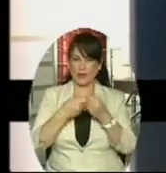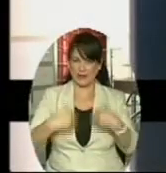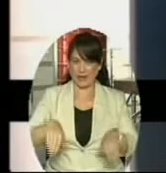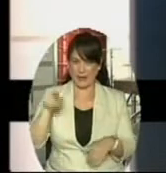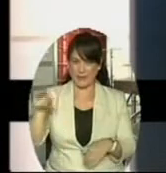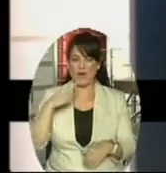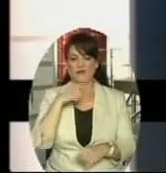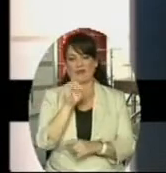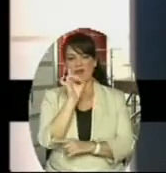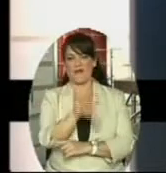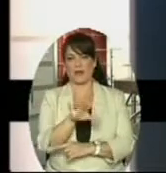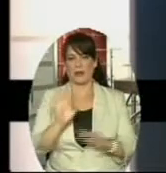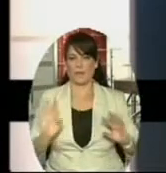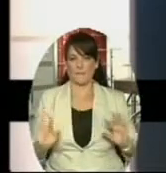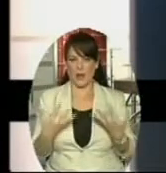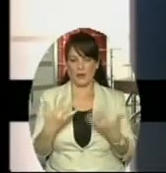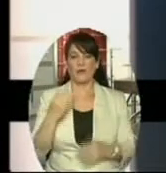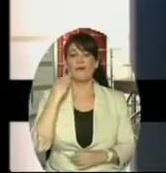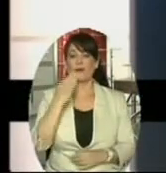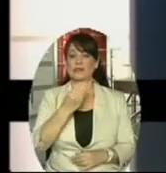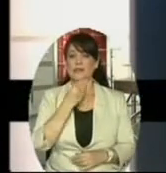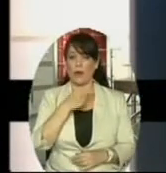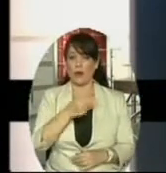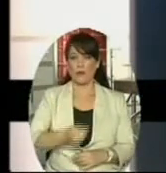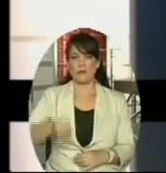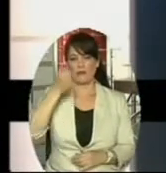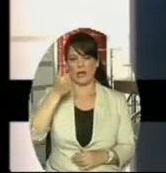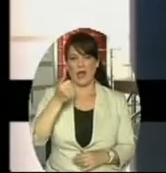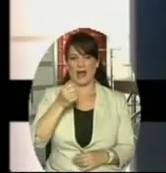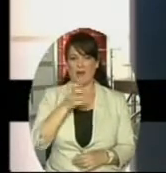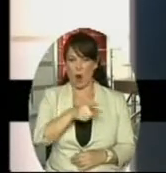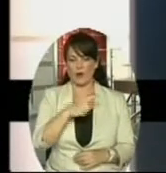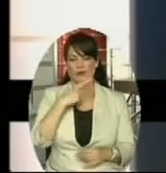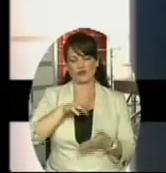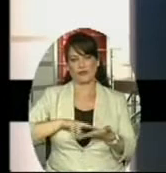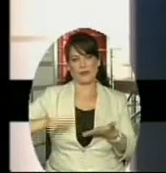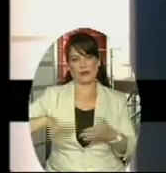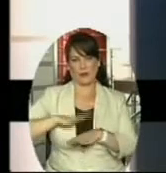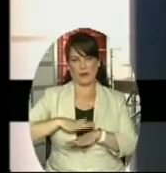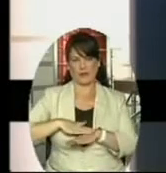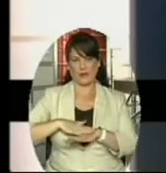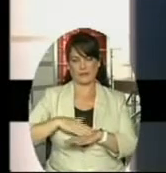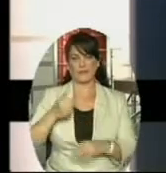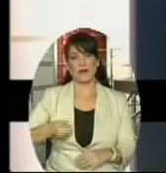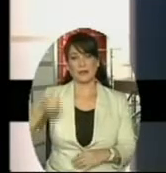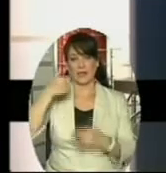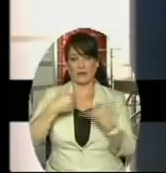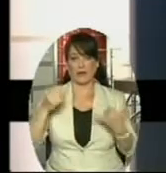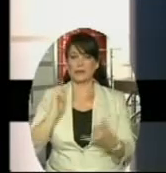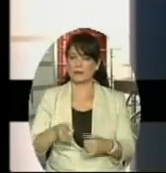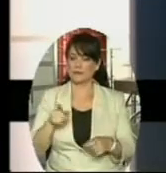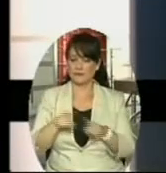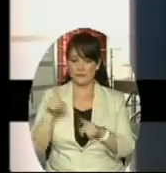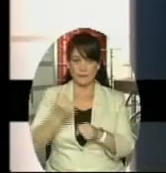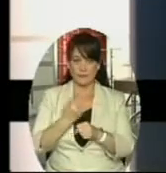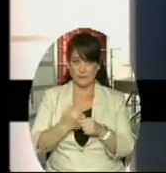באופן מיידי, ואכן אחר הצהריים הודיע מנהל המעון שהוא מתפטר מתפקידו. נדמה לי שהשר כהן צריך לנקוט באותה נחישות שהוא